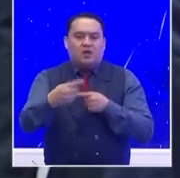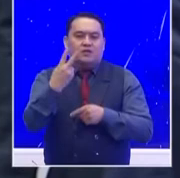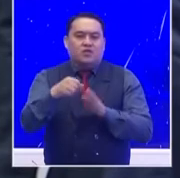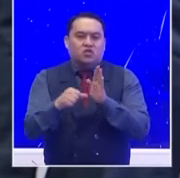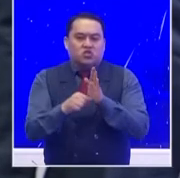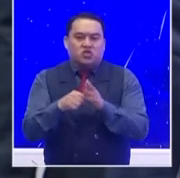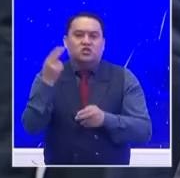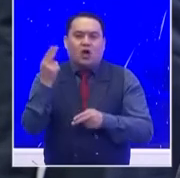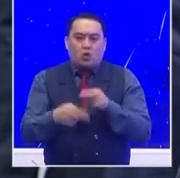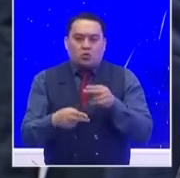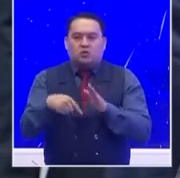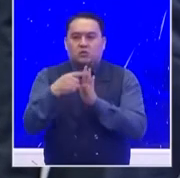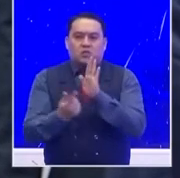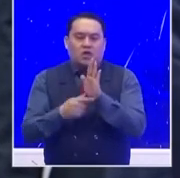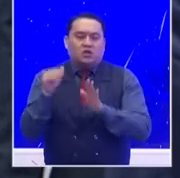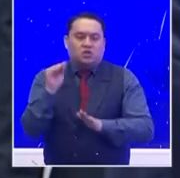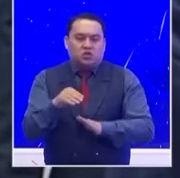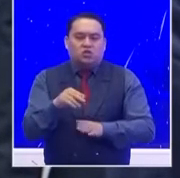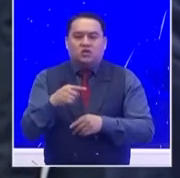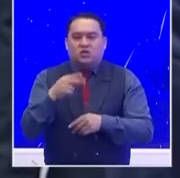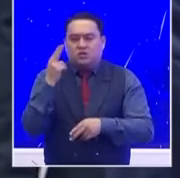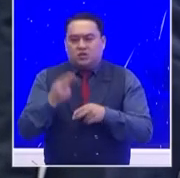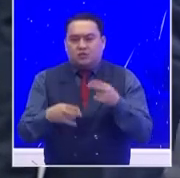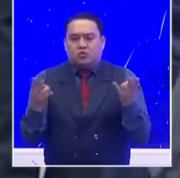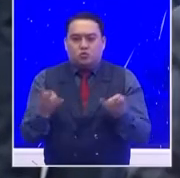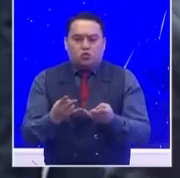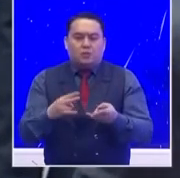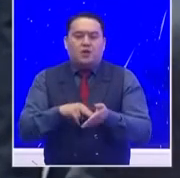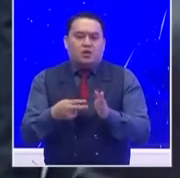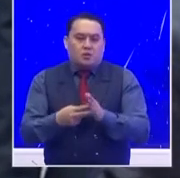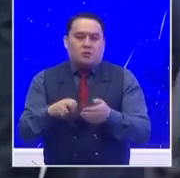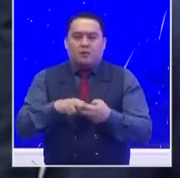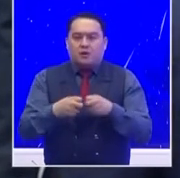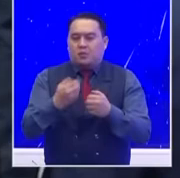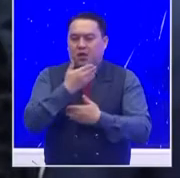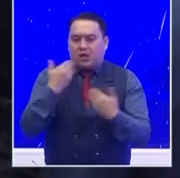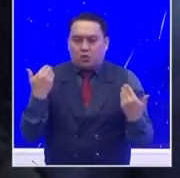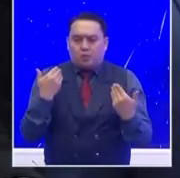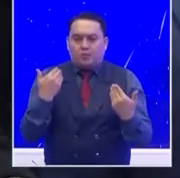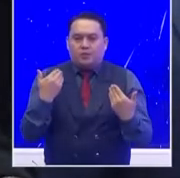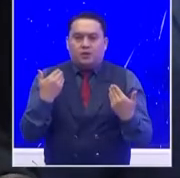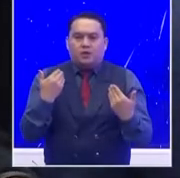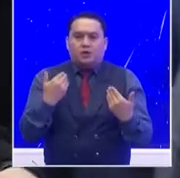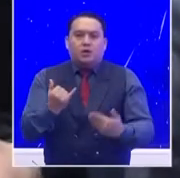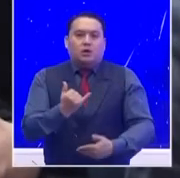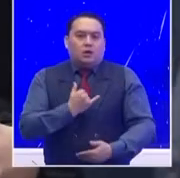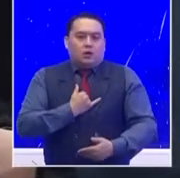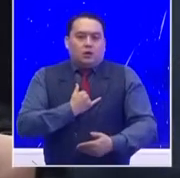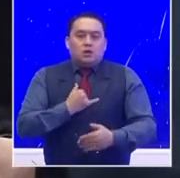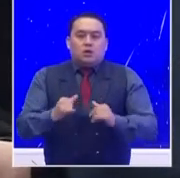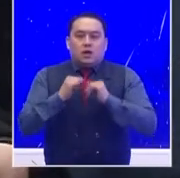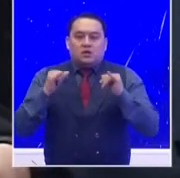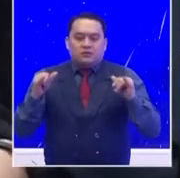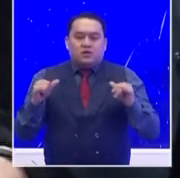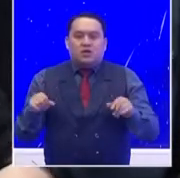вот зелёное и 17 4 километра тоже мы должны сделать тут тоже проблем никаких нету застали 2 у нас идет развитие электрических